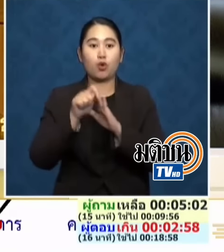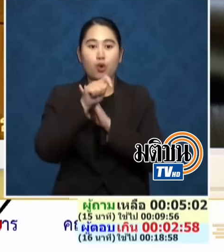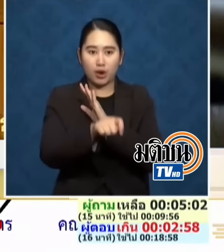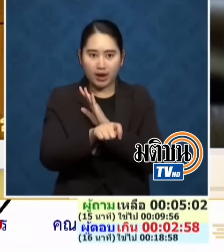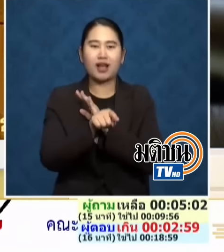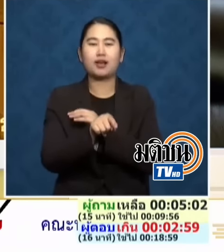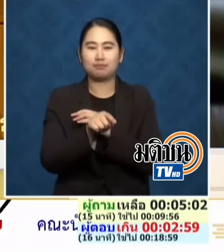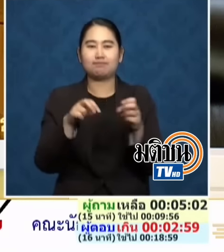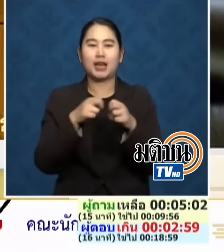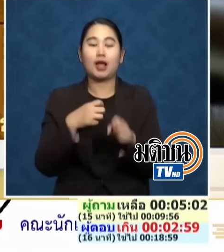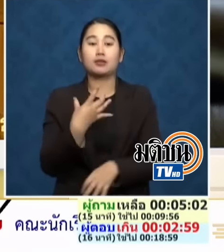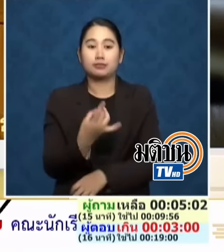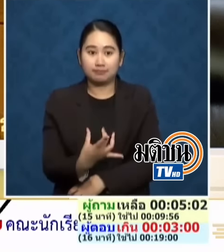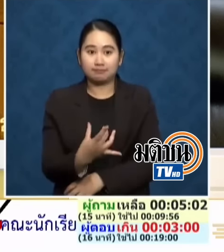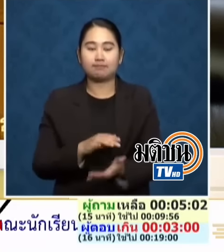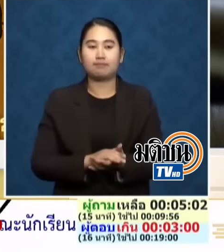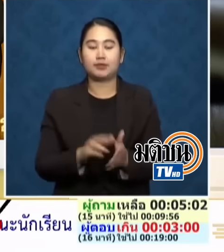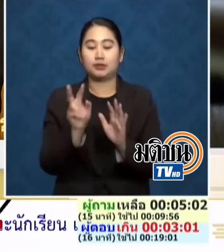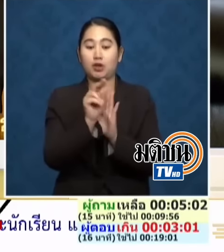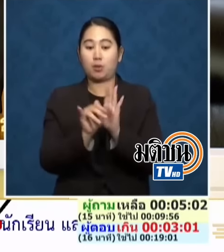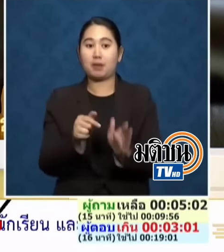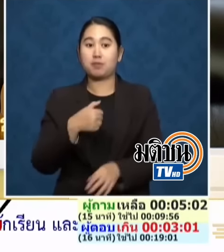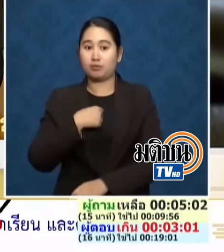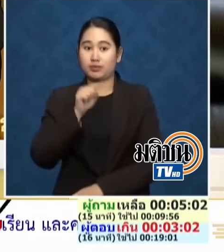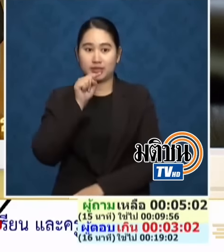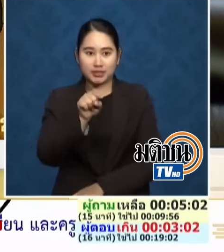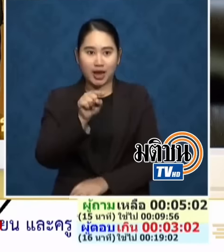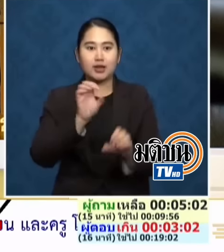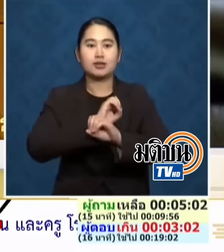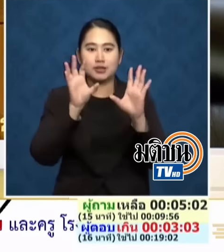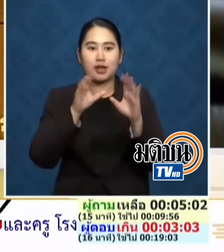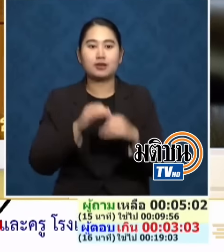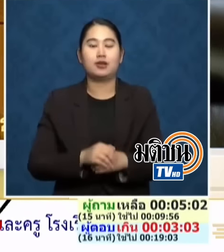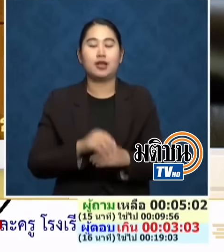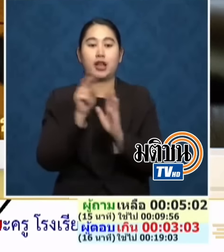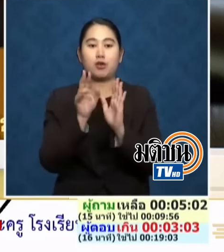อะไรขึ้นผมสั่งการไปนศบายชัเจนวาต่ไปนี้พื้นที่ทับซอน